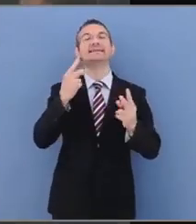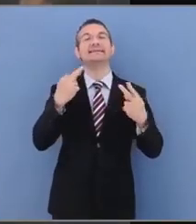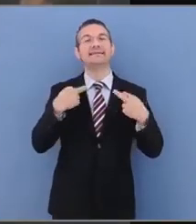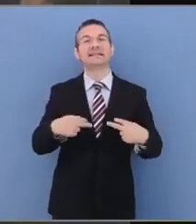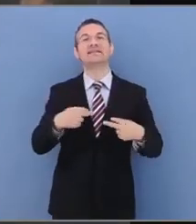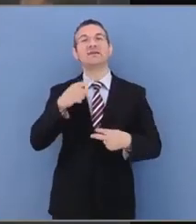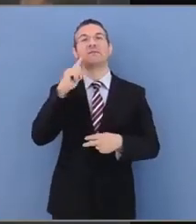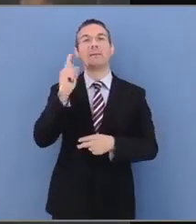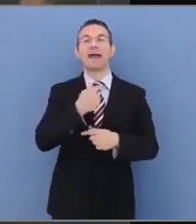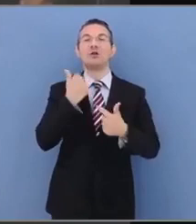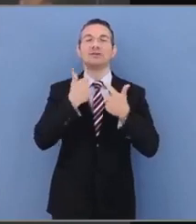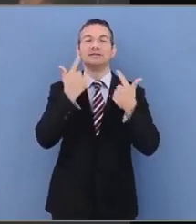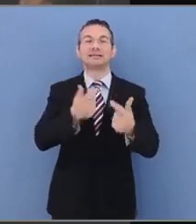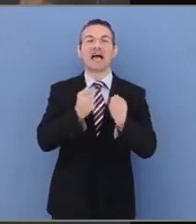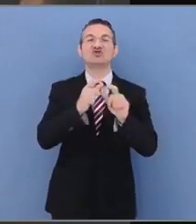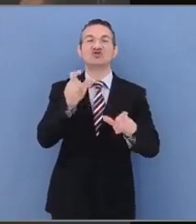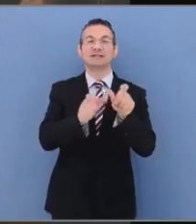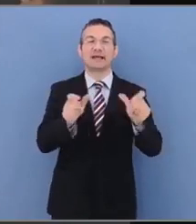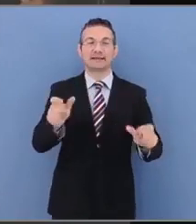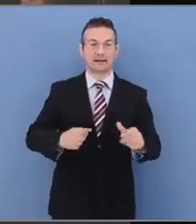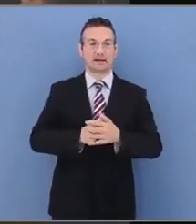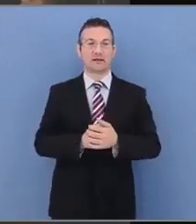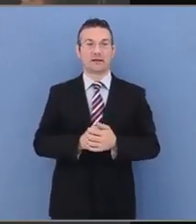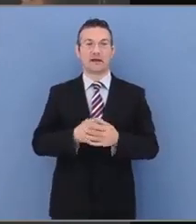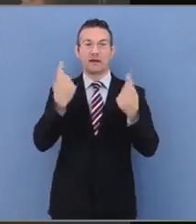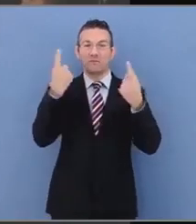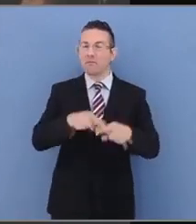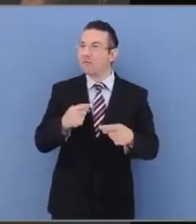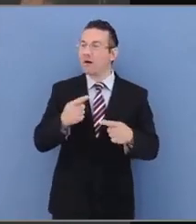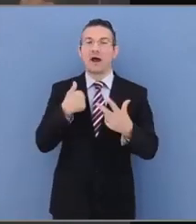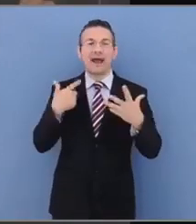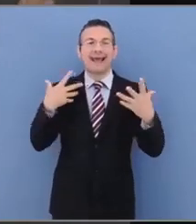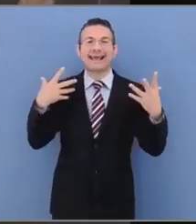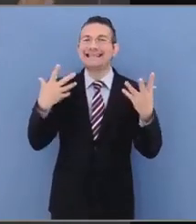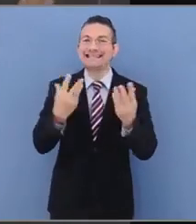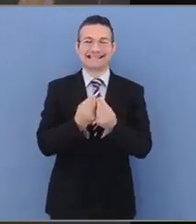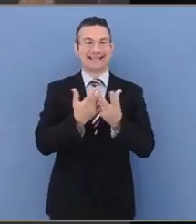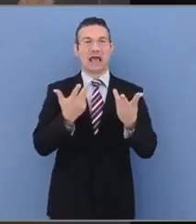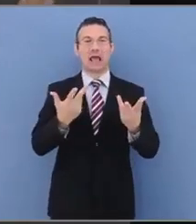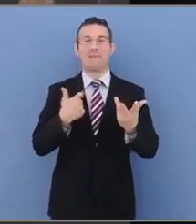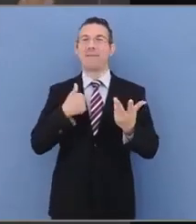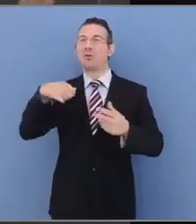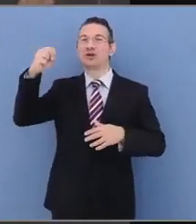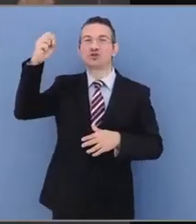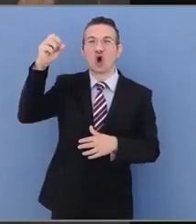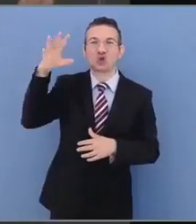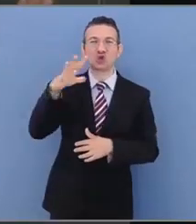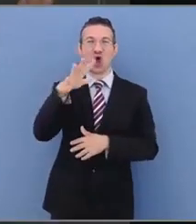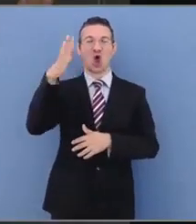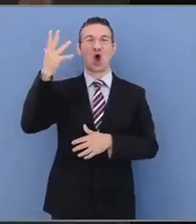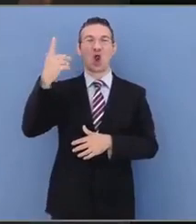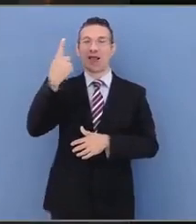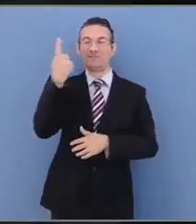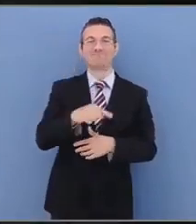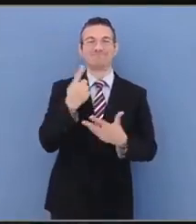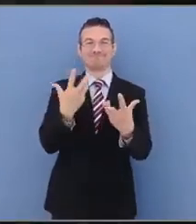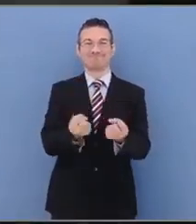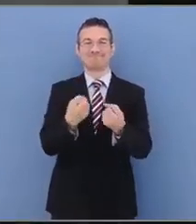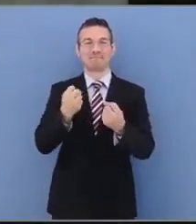questo noi, e questo metterci insieme, e questo sole, e questa concretezza, la spiritualità.